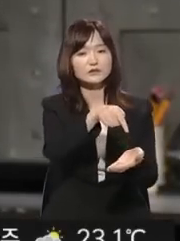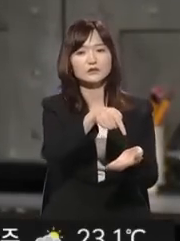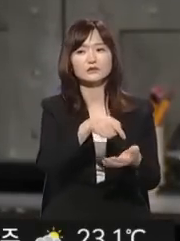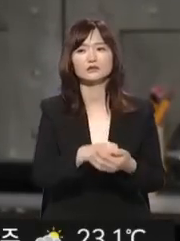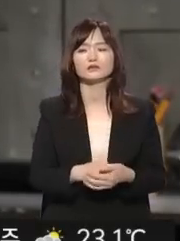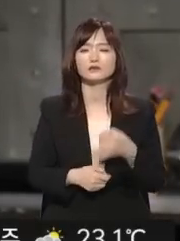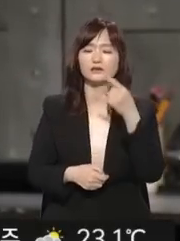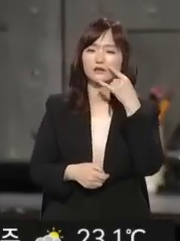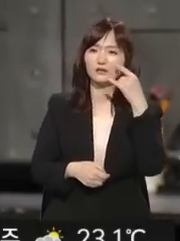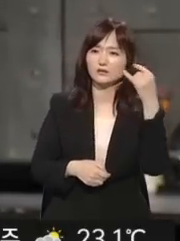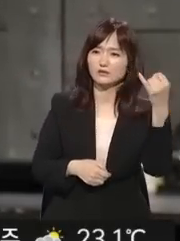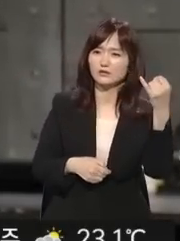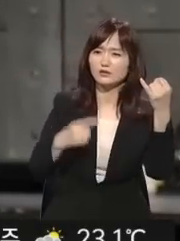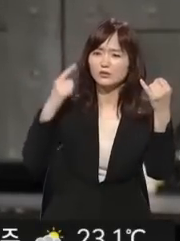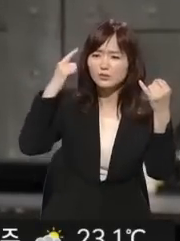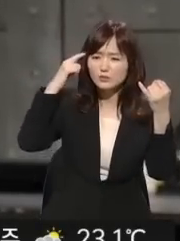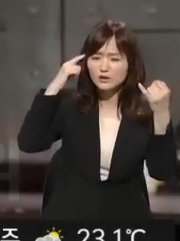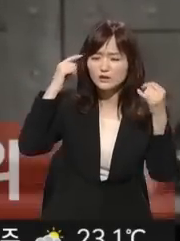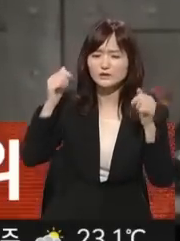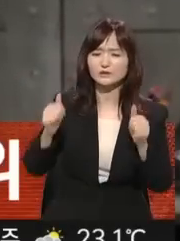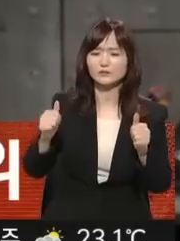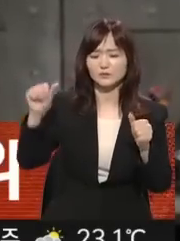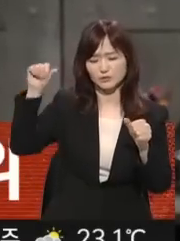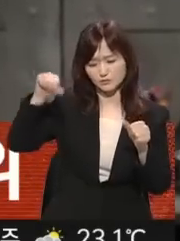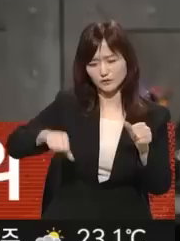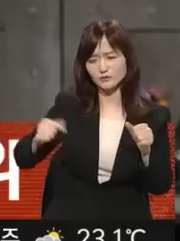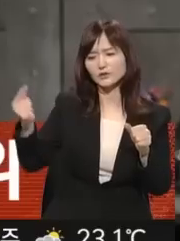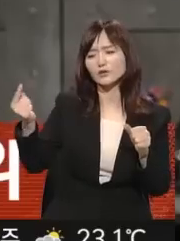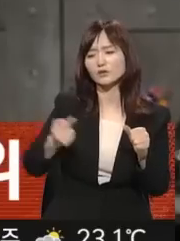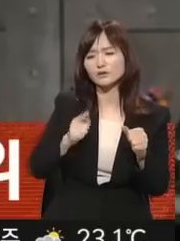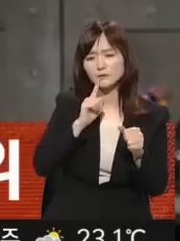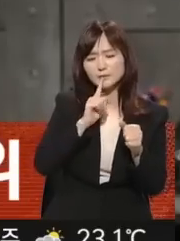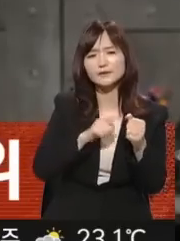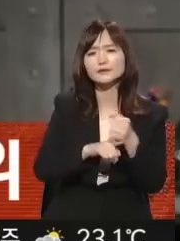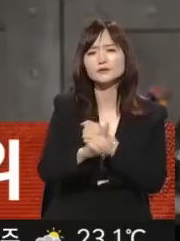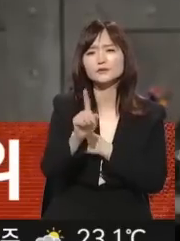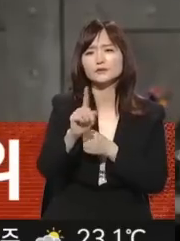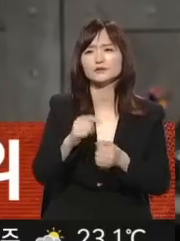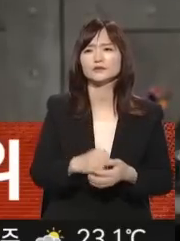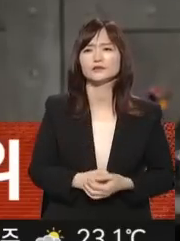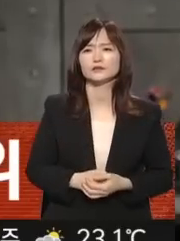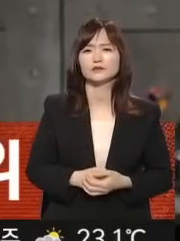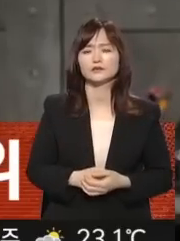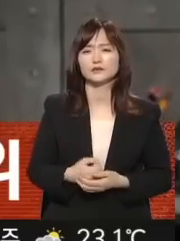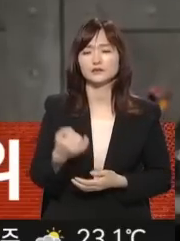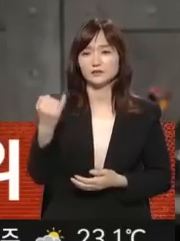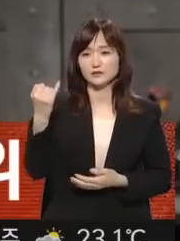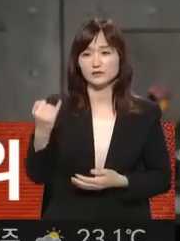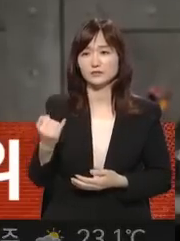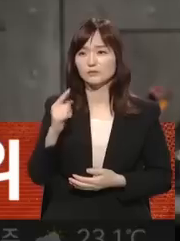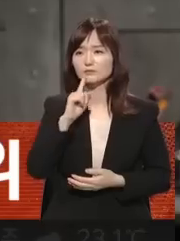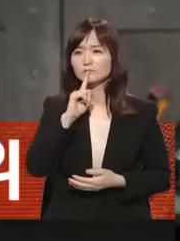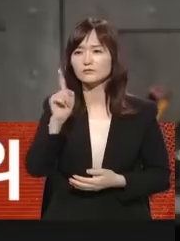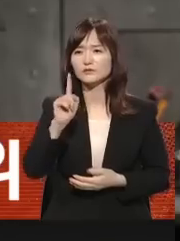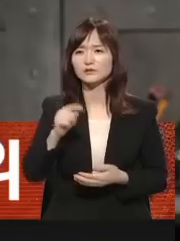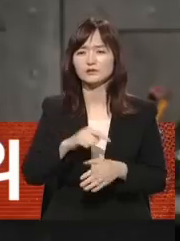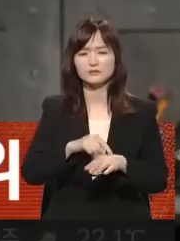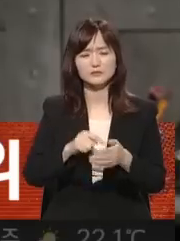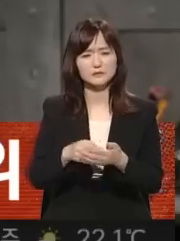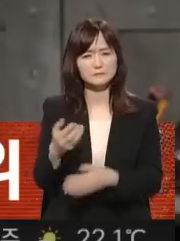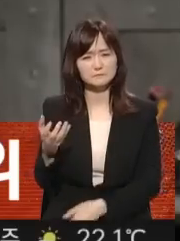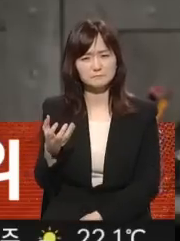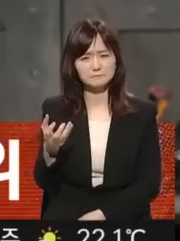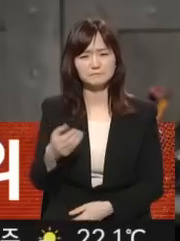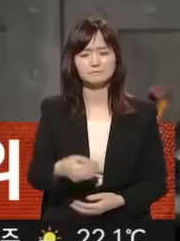그 어머니께서 왜 하필 패소 이렇게 와서 이야기 하느냐라고 하니까 그 시누이가 했던 말은 참 저희 마음을 굉장히 많이